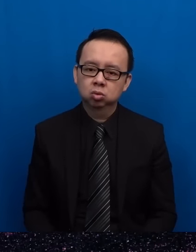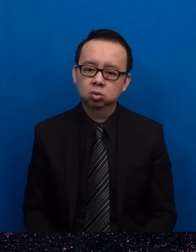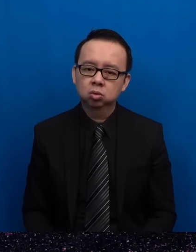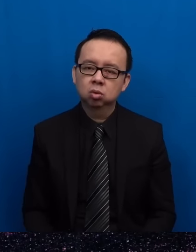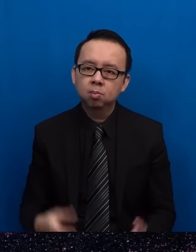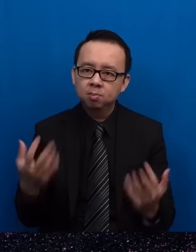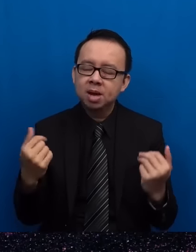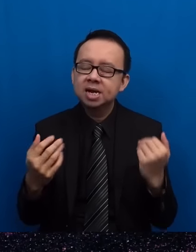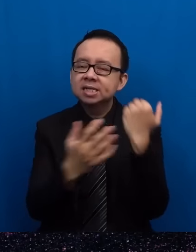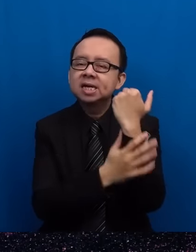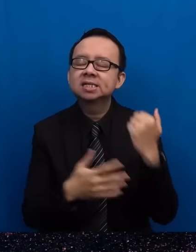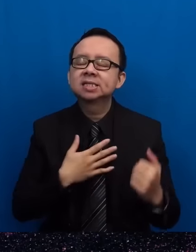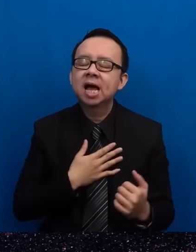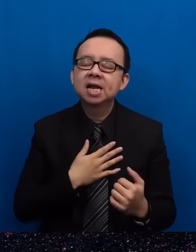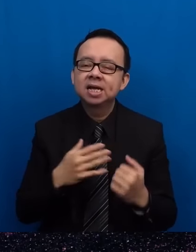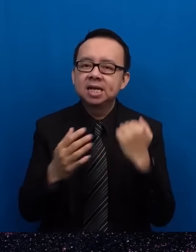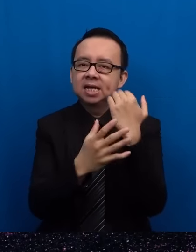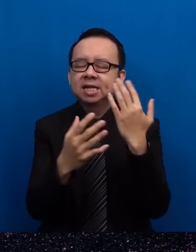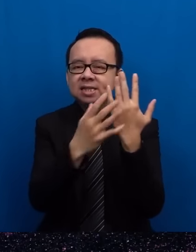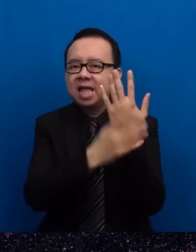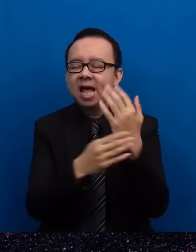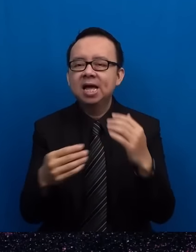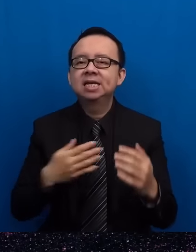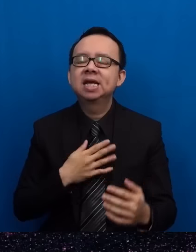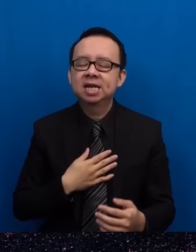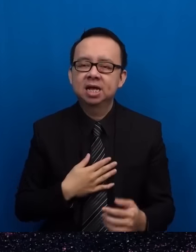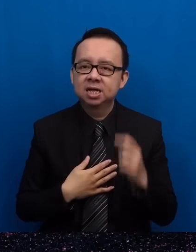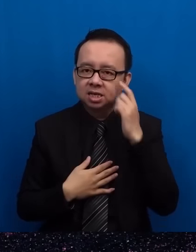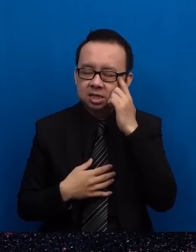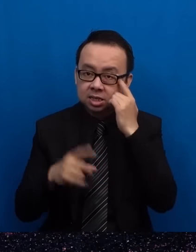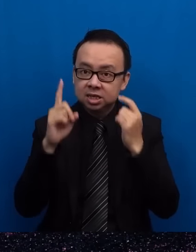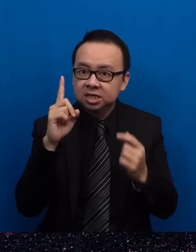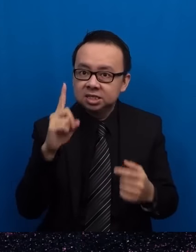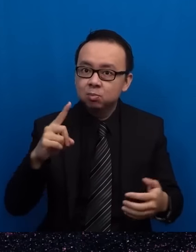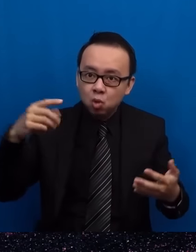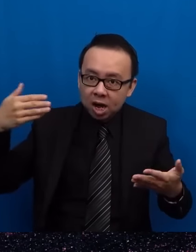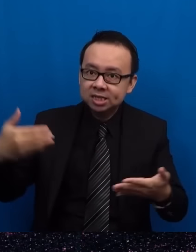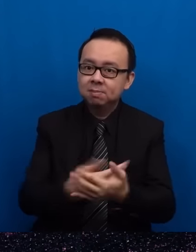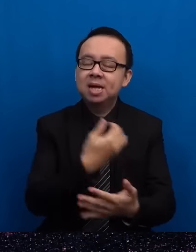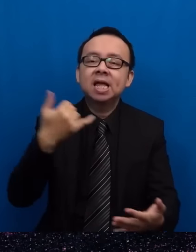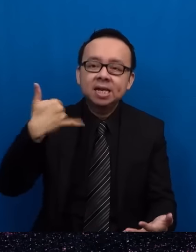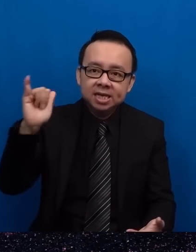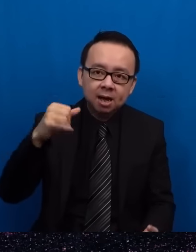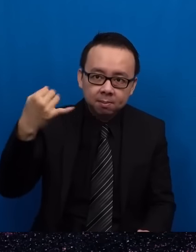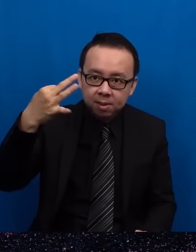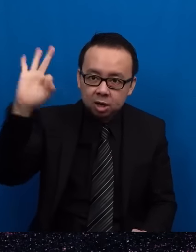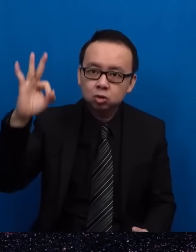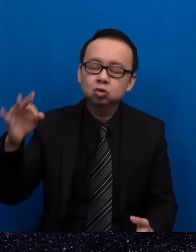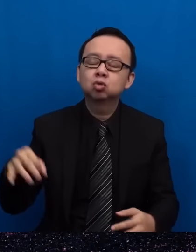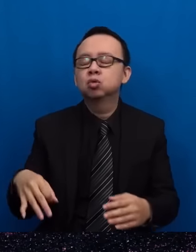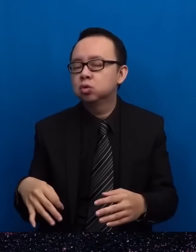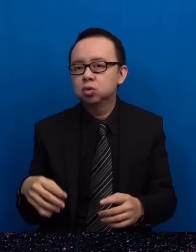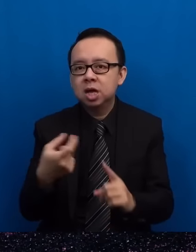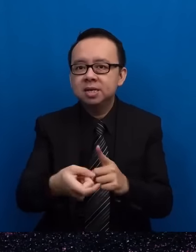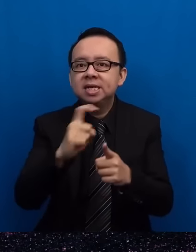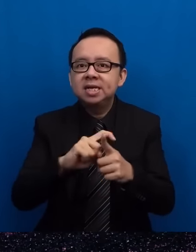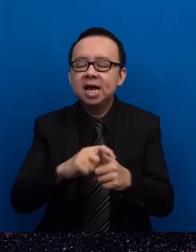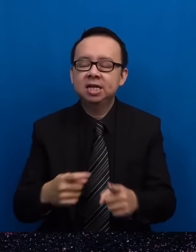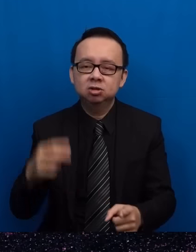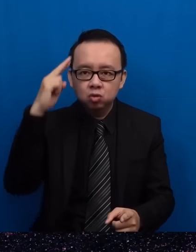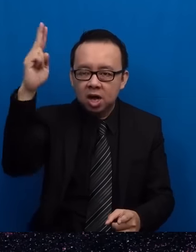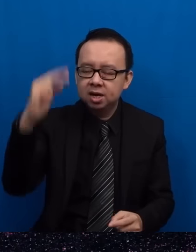letakkan tangan di dada, katakan sebuah kesempatan yang baru dari Tuhan. Katakan sebuah kesempatan yang baru. Mari kita semua percaya, kita